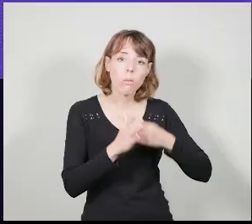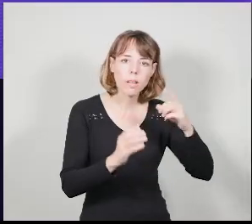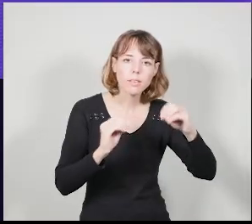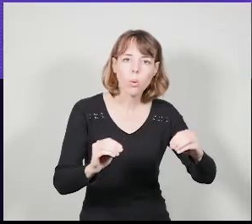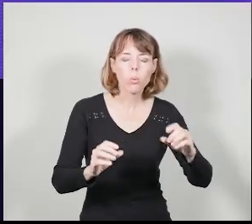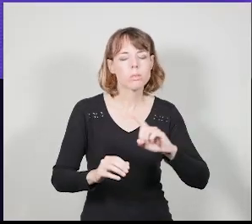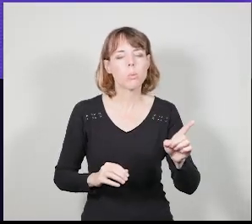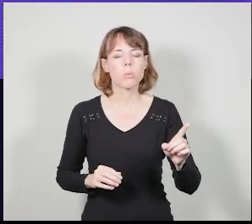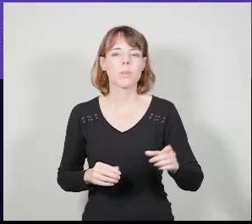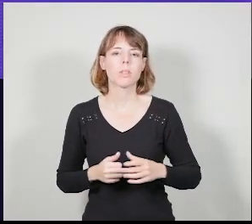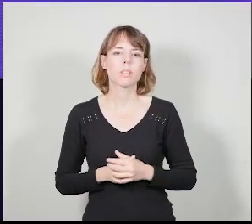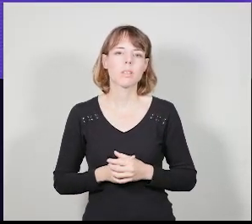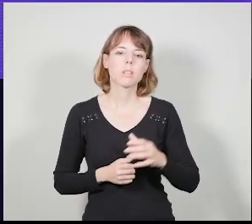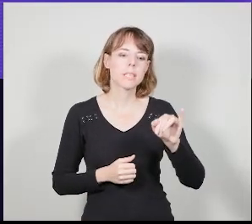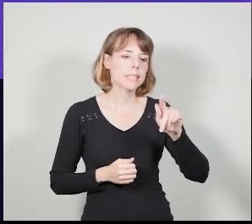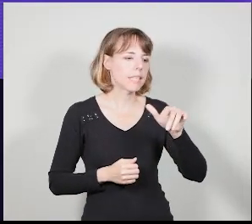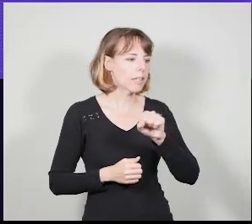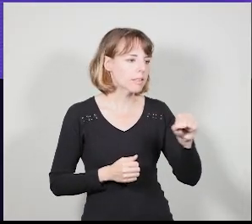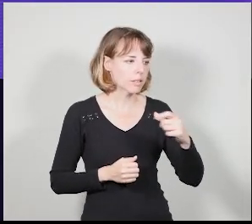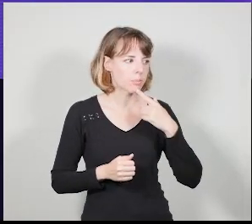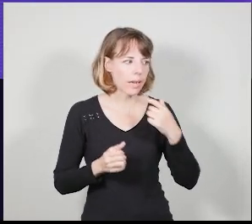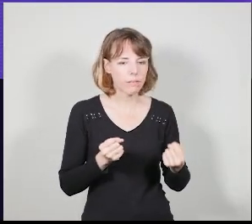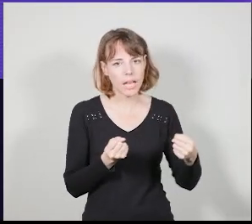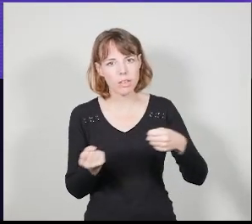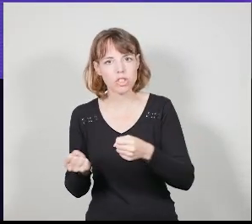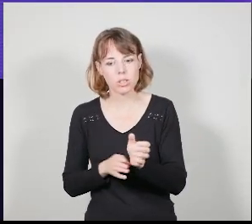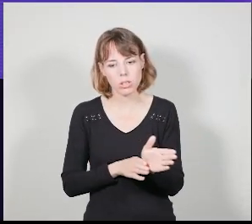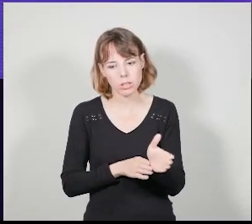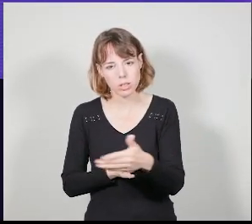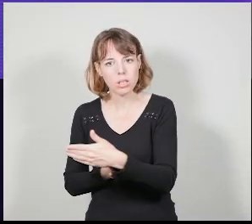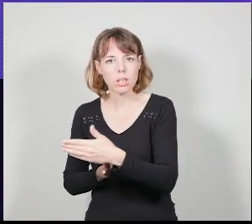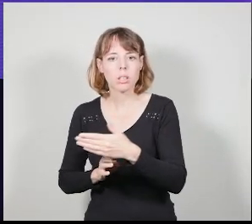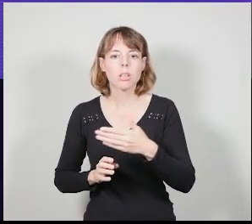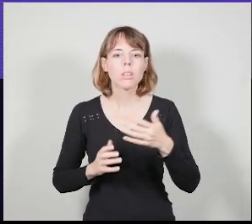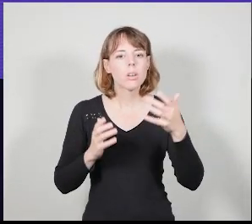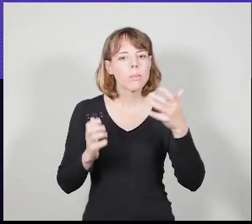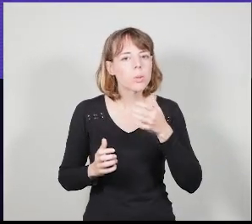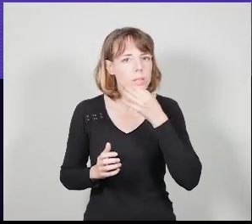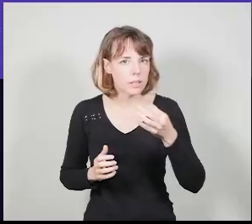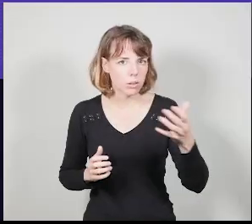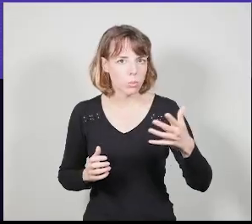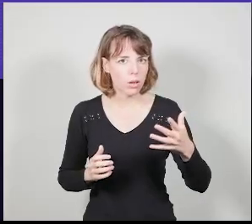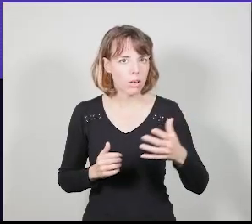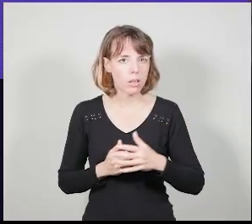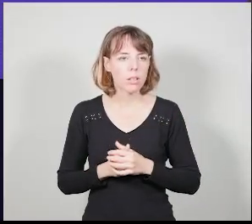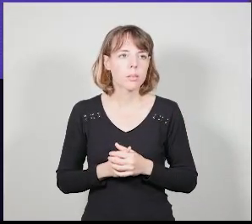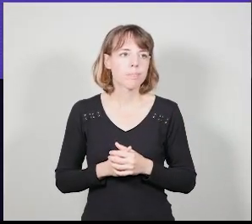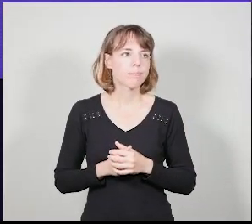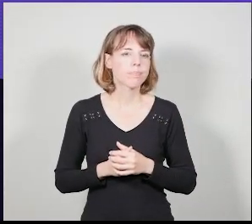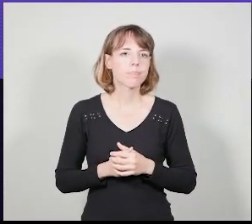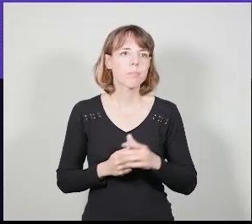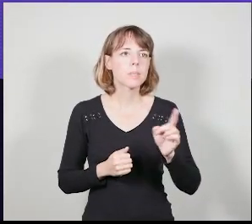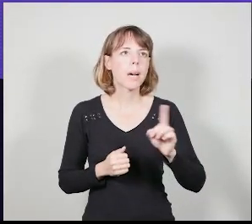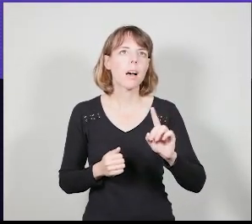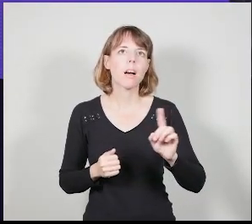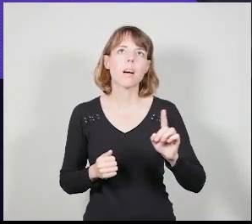quand l'IGAS interroge la notion de virage, c'est ça que je comprends. C'est pour dire finalement que c'est pas un ensemble homogène. Donc,